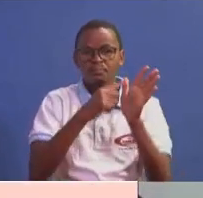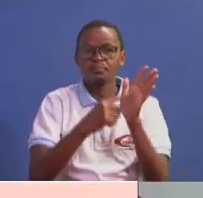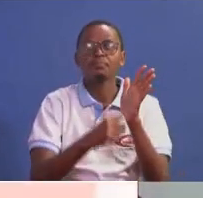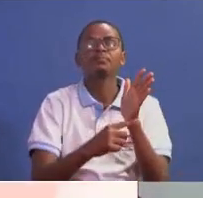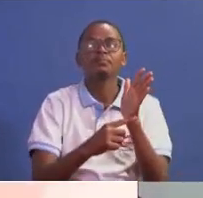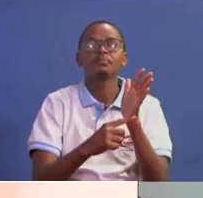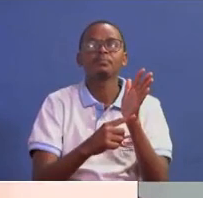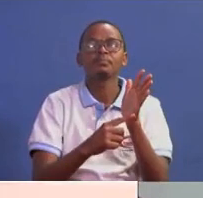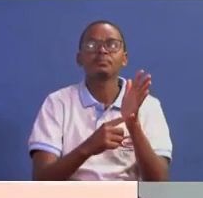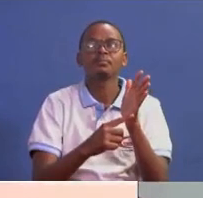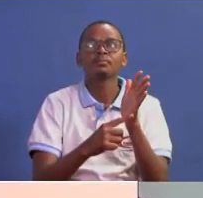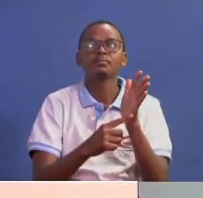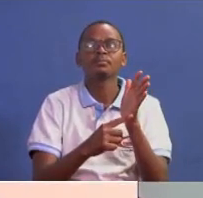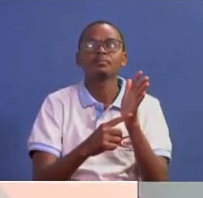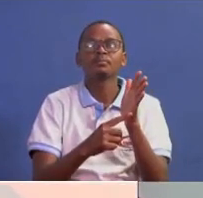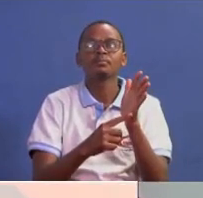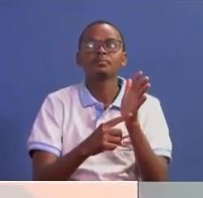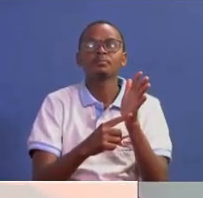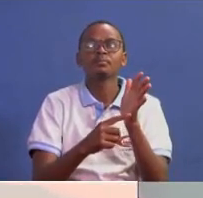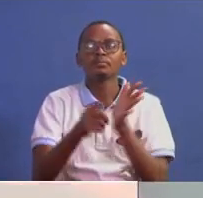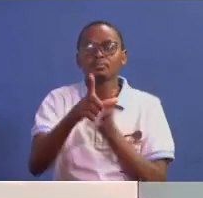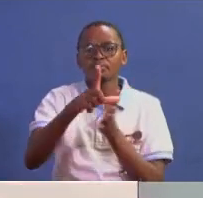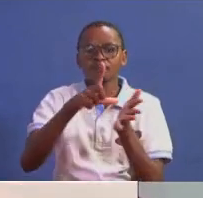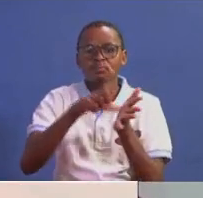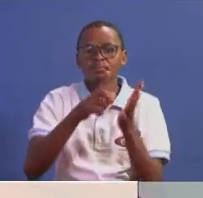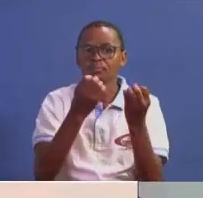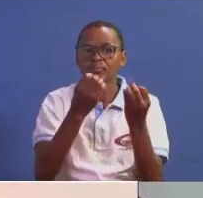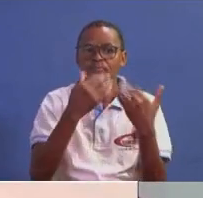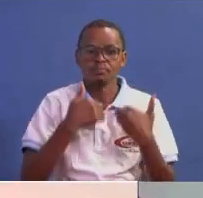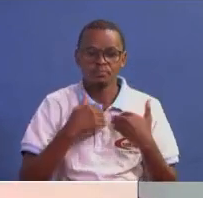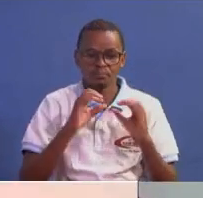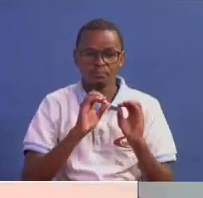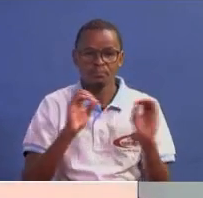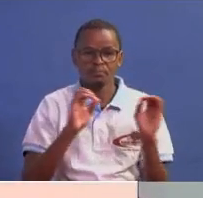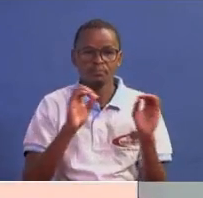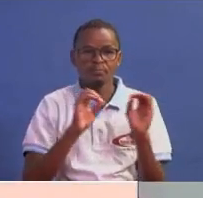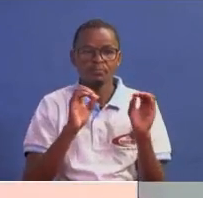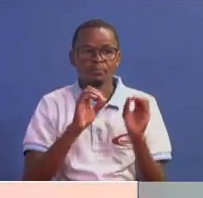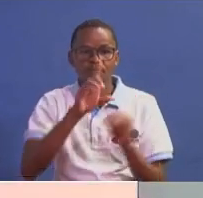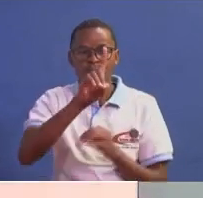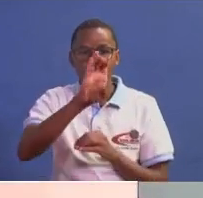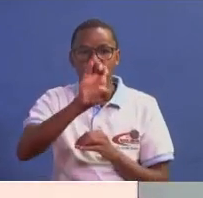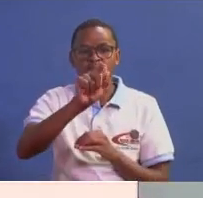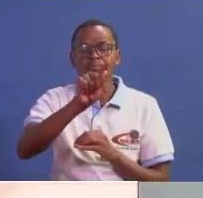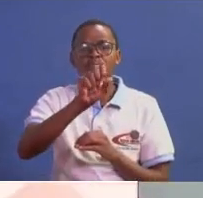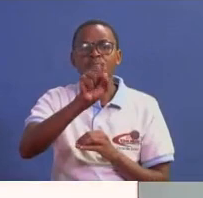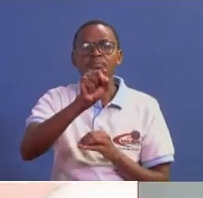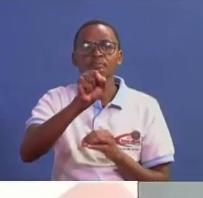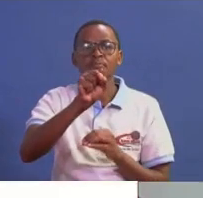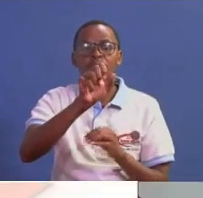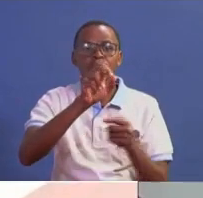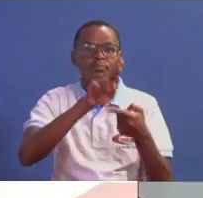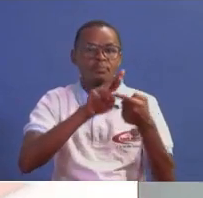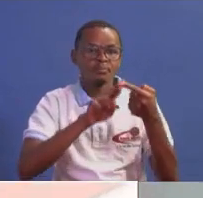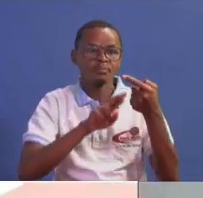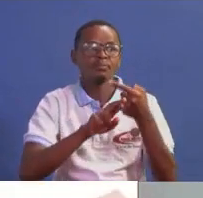kwamba hawana hii mkopo ambayo tuko nayo mingi. Ile kitu inaitwa debt service ratio,